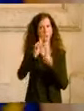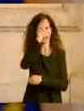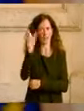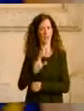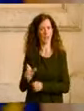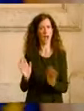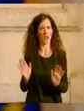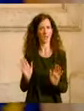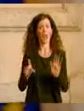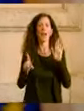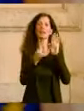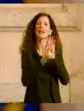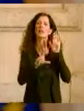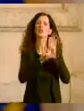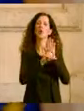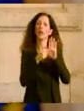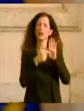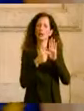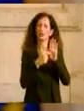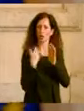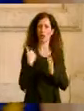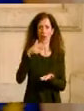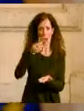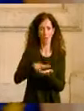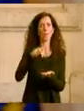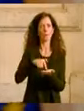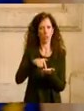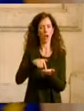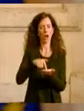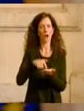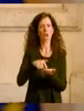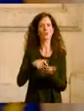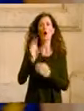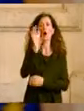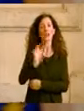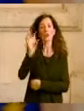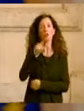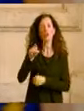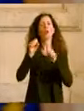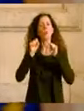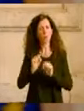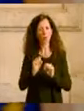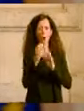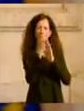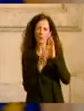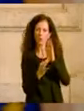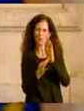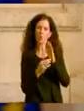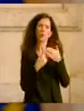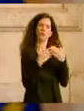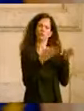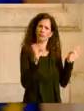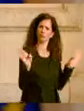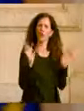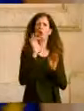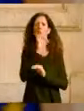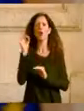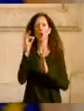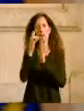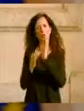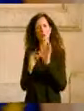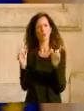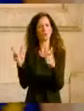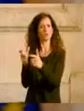per in base al decreto legge che abbiamo approvato, ha la possibilità di introdurre misure ampliative o restrittive. È chiaro che